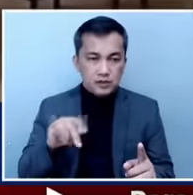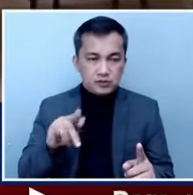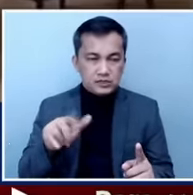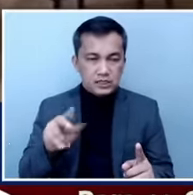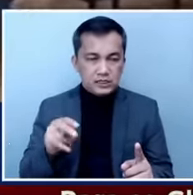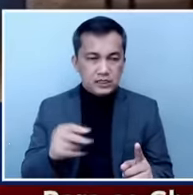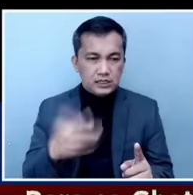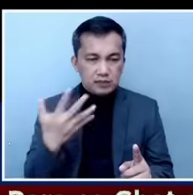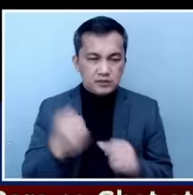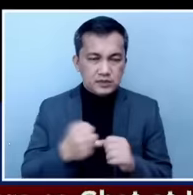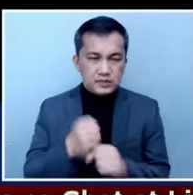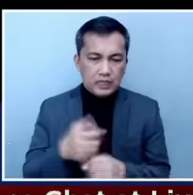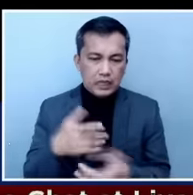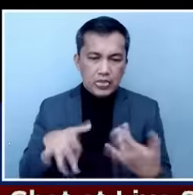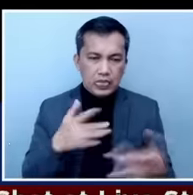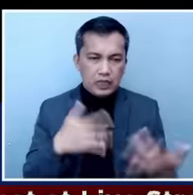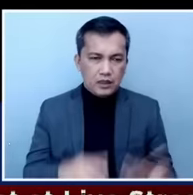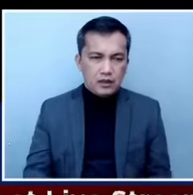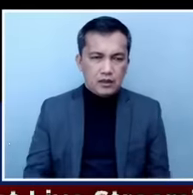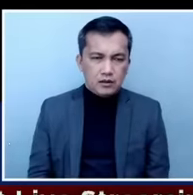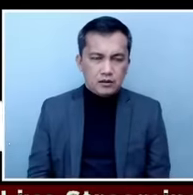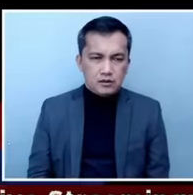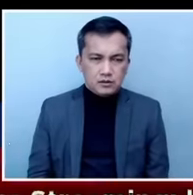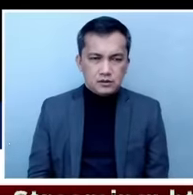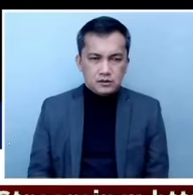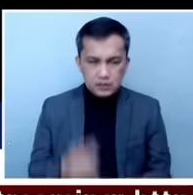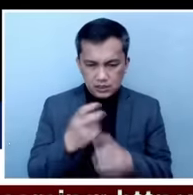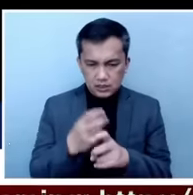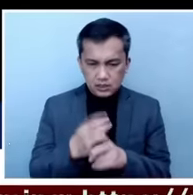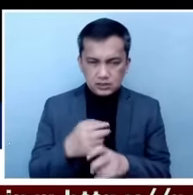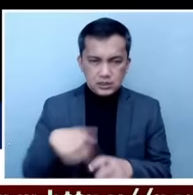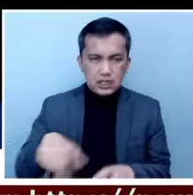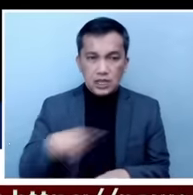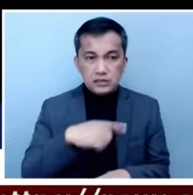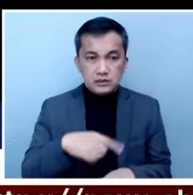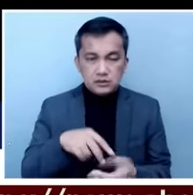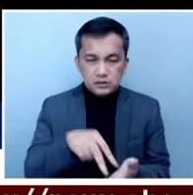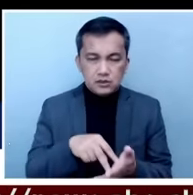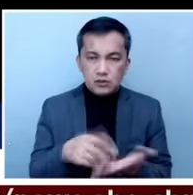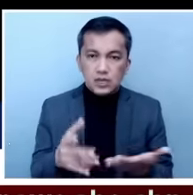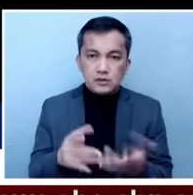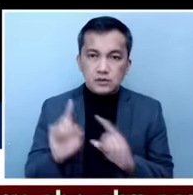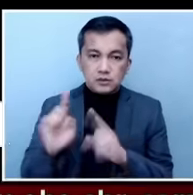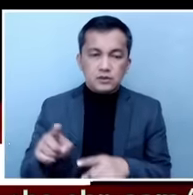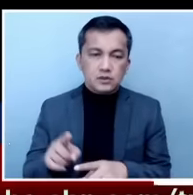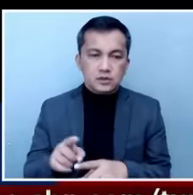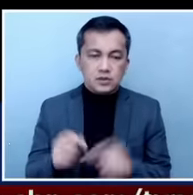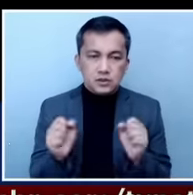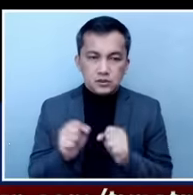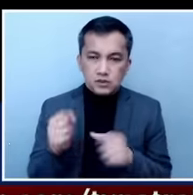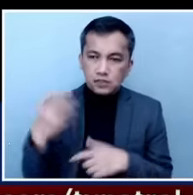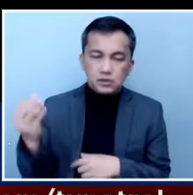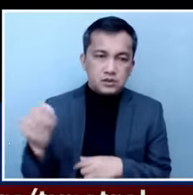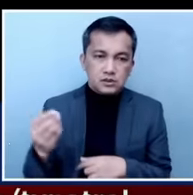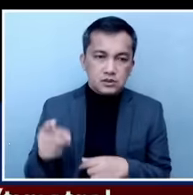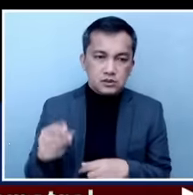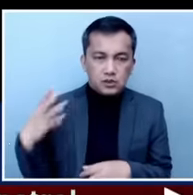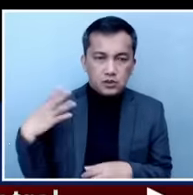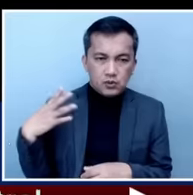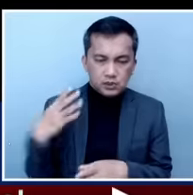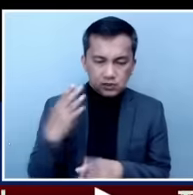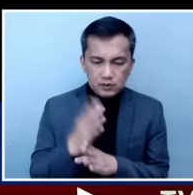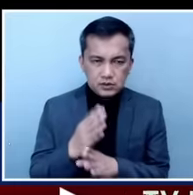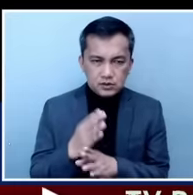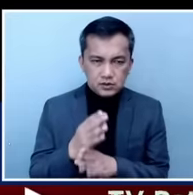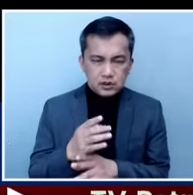ng palaboy. It becomes hard for all homeless because there's nowhere for homeless to go. If it's cold outside, you wait in the bus stop for an hour and a half,